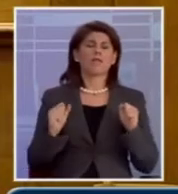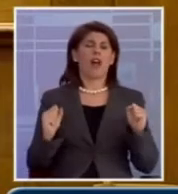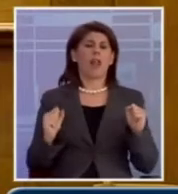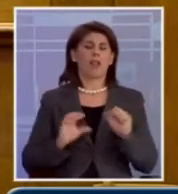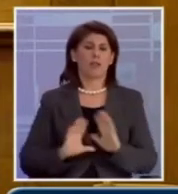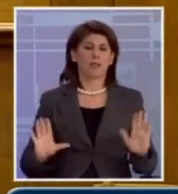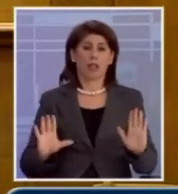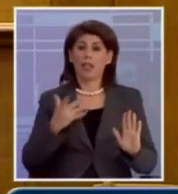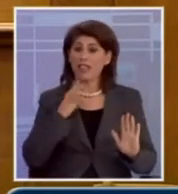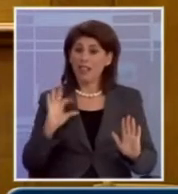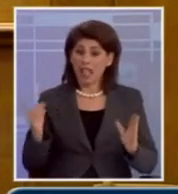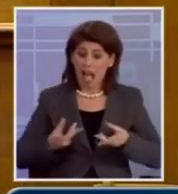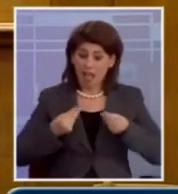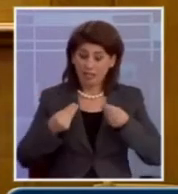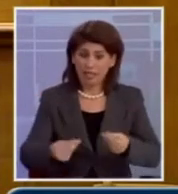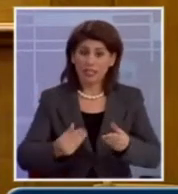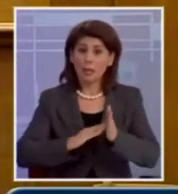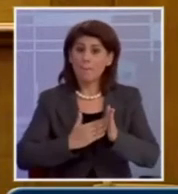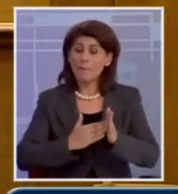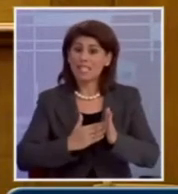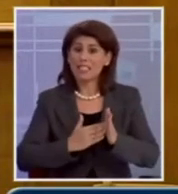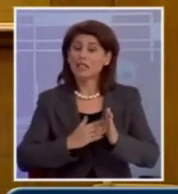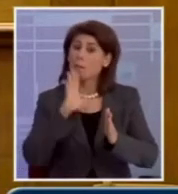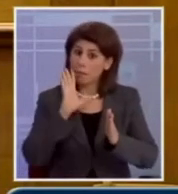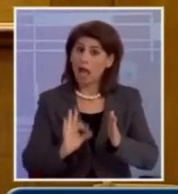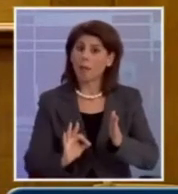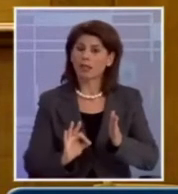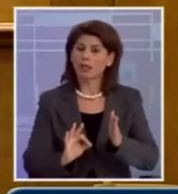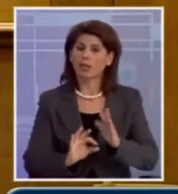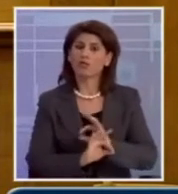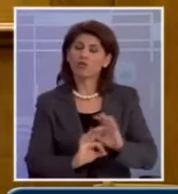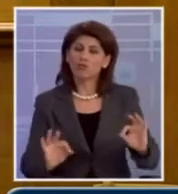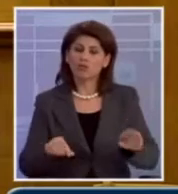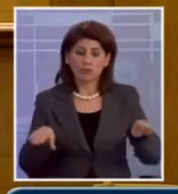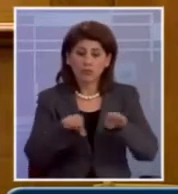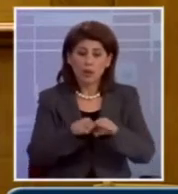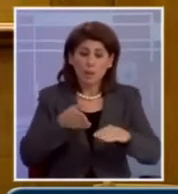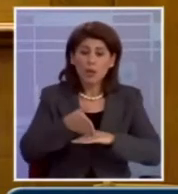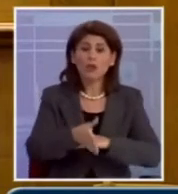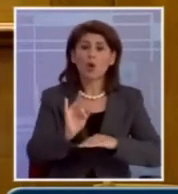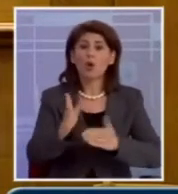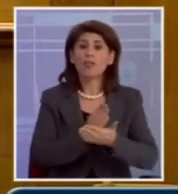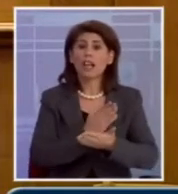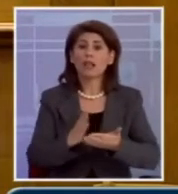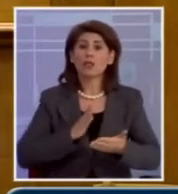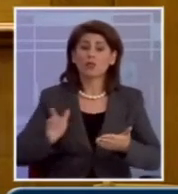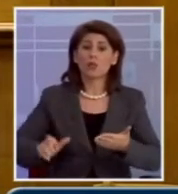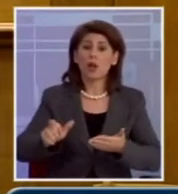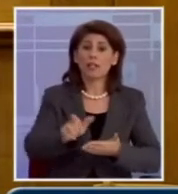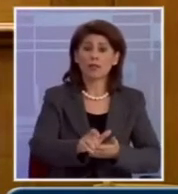δηλαδή παρέχεις υπηρεσίες που πραγματικά εξασφαλίζουν ίση πρόσβαση χωρίς διακρίσεις στους